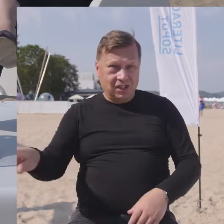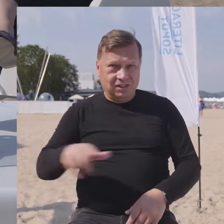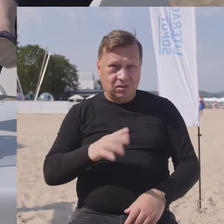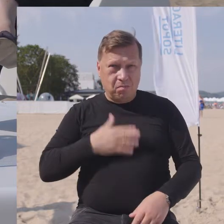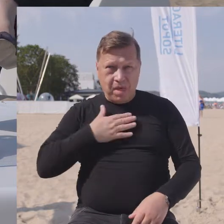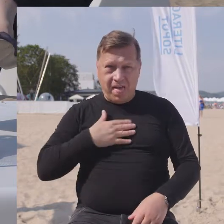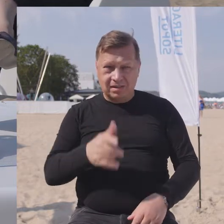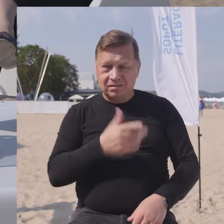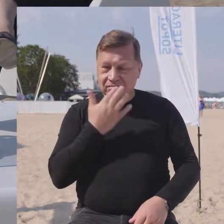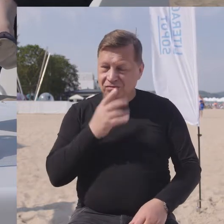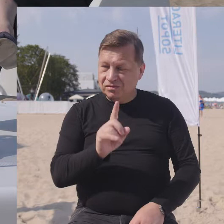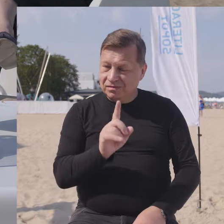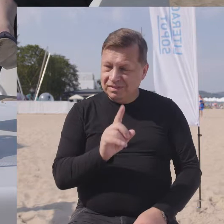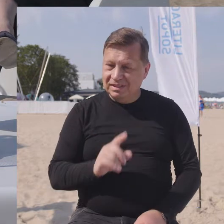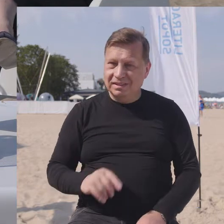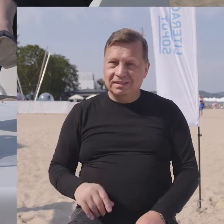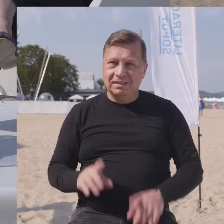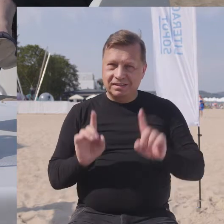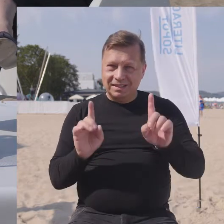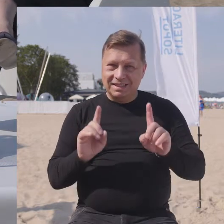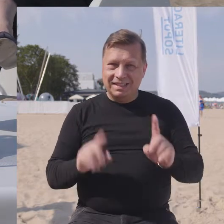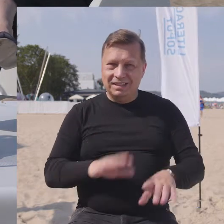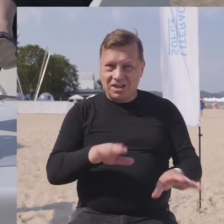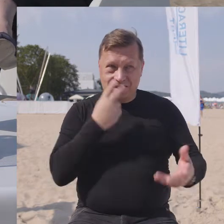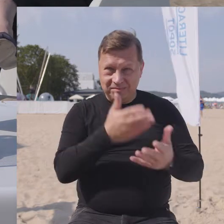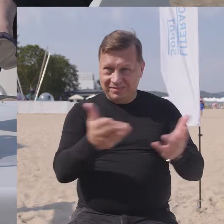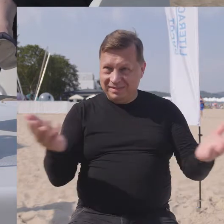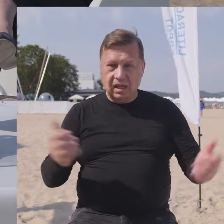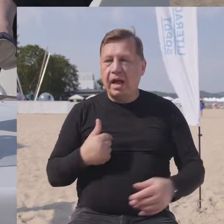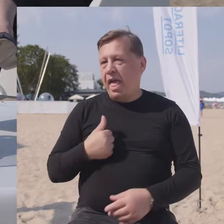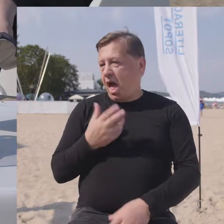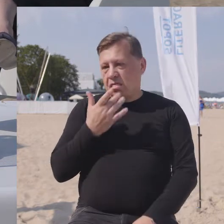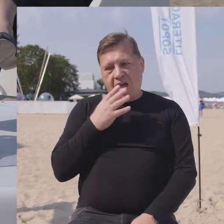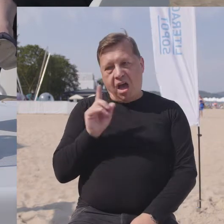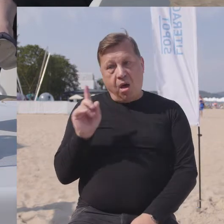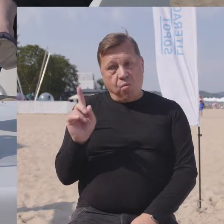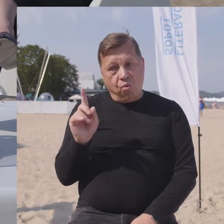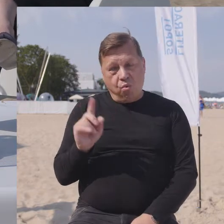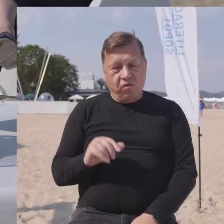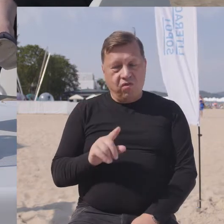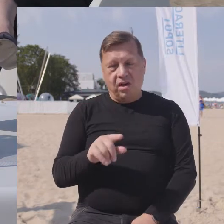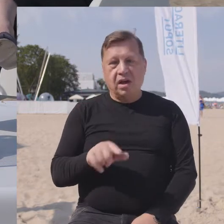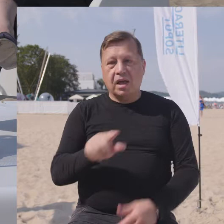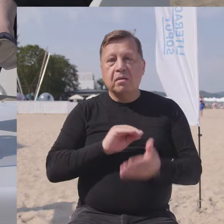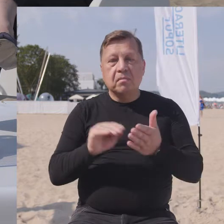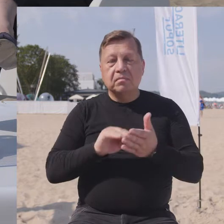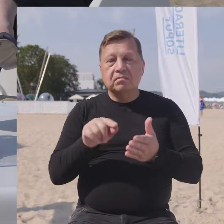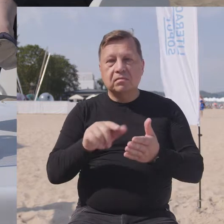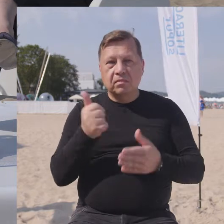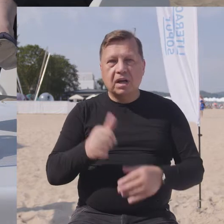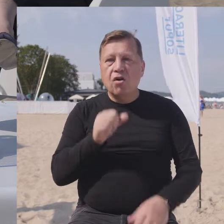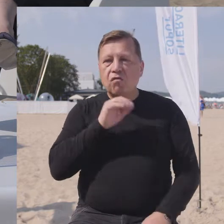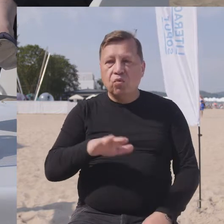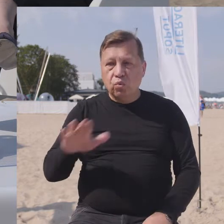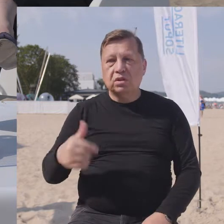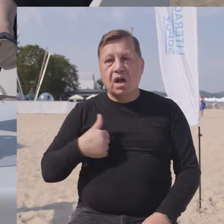więc używajmy tutaj języka plażowego, ale jednak... Przecież nie będę mówiła o tym, że pierwsze zdanie tej książki brzmi: wnusiu,